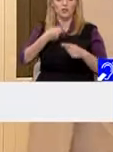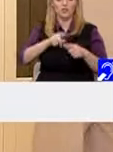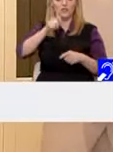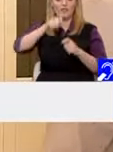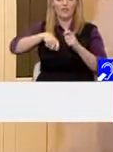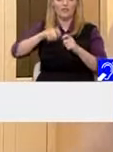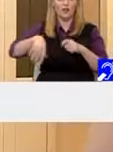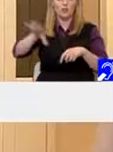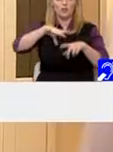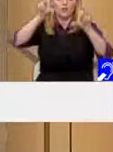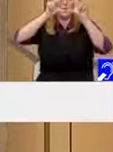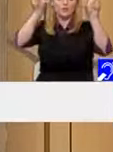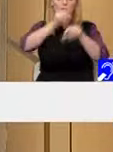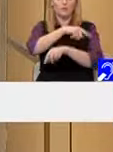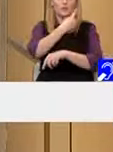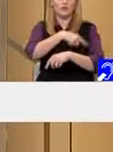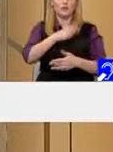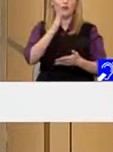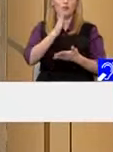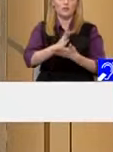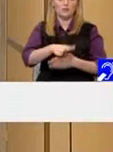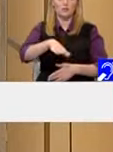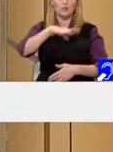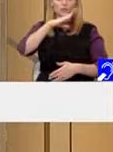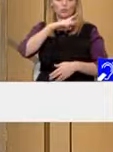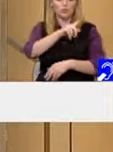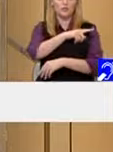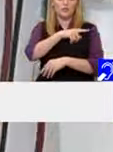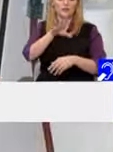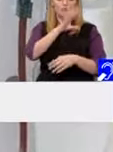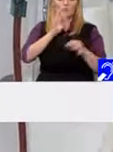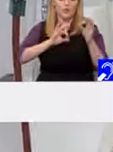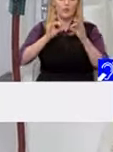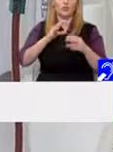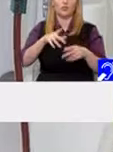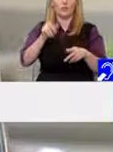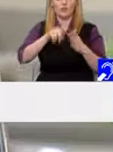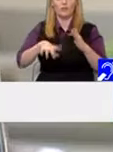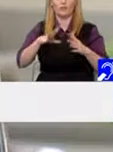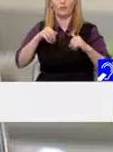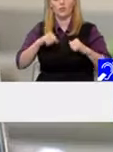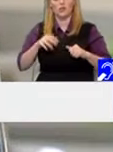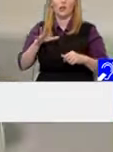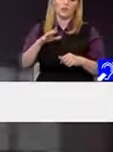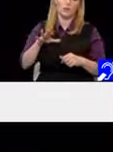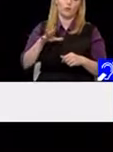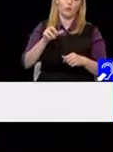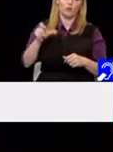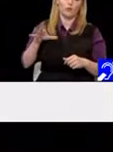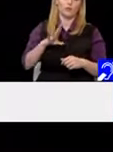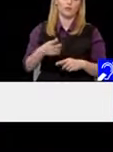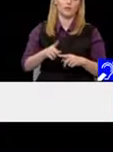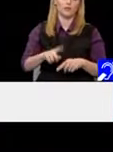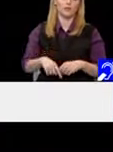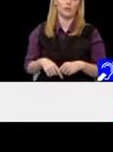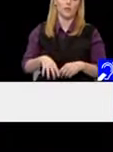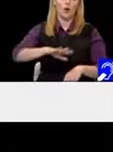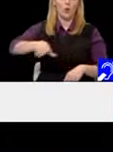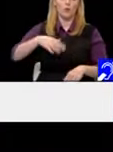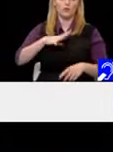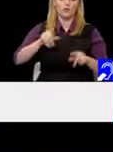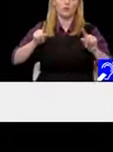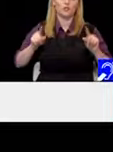verificări, instituțiile medico-sanitare vor avea în dotare dispozitive medicale sigure, eficiente și inofensive. Un hoț a